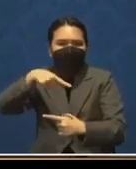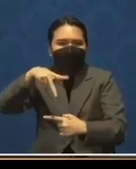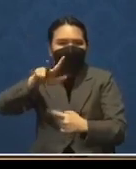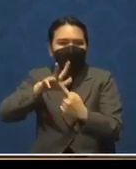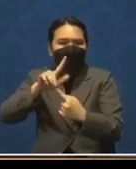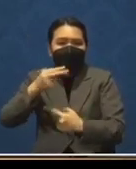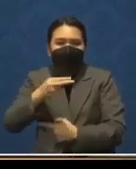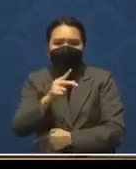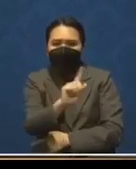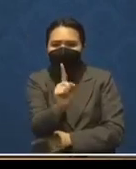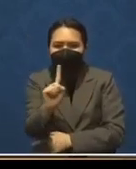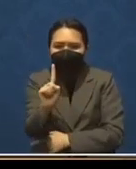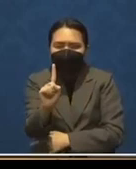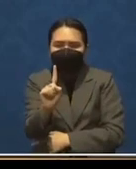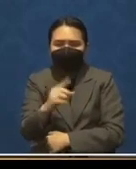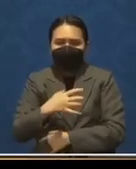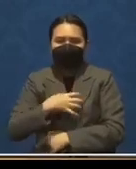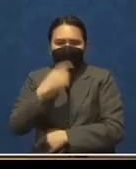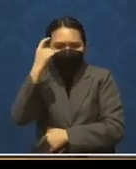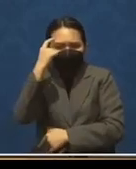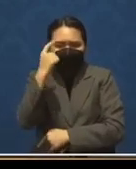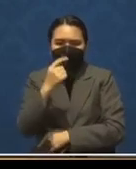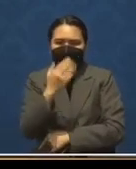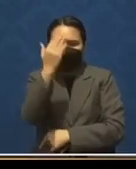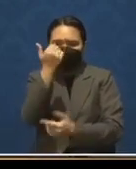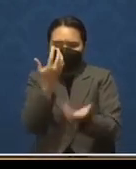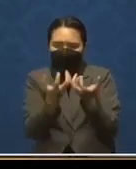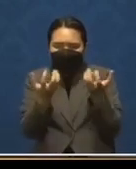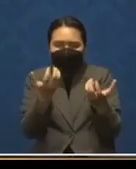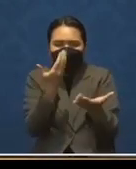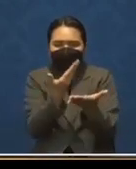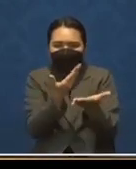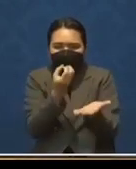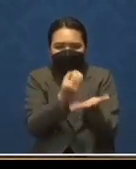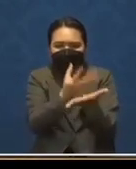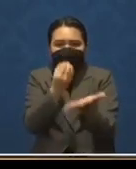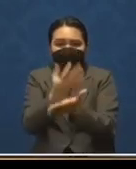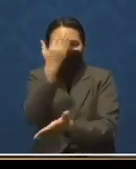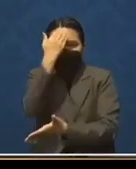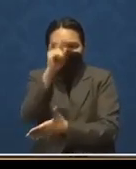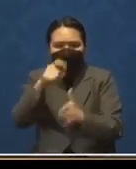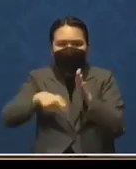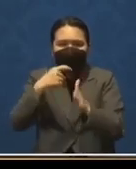ดี๋ยวจะได้รู้ว่ามันแพงเพราะใครเนี่ยฮะ